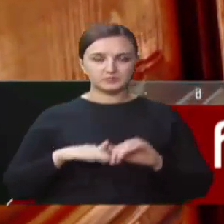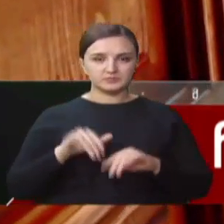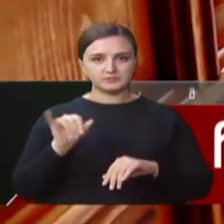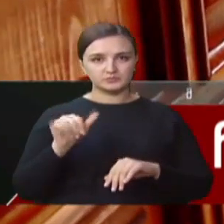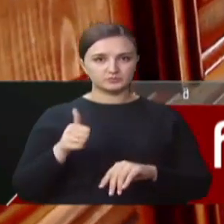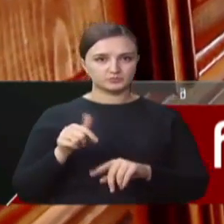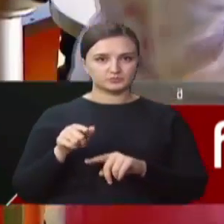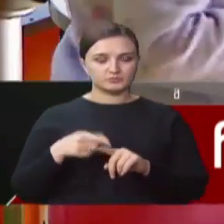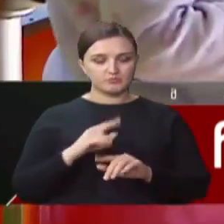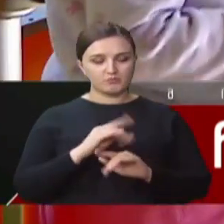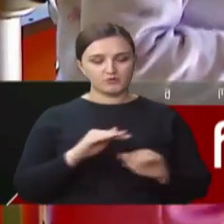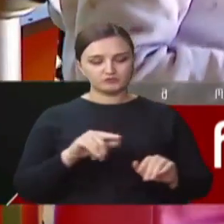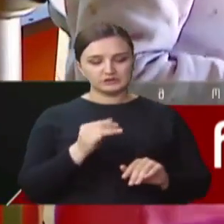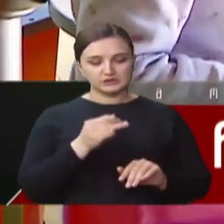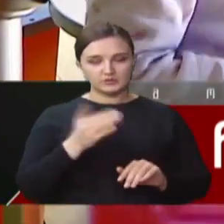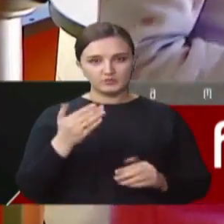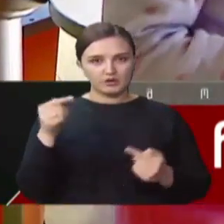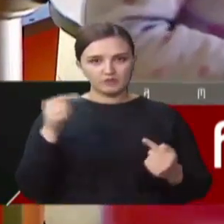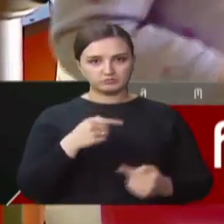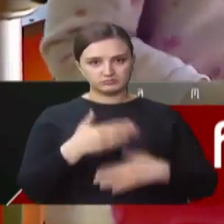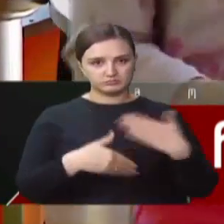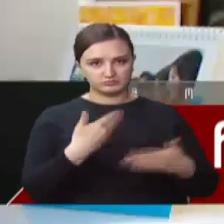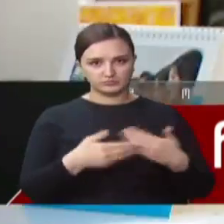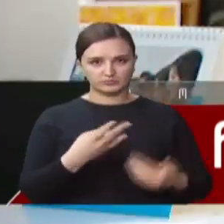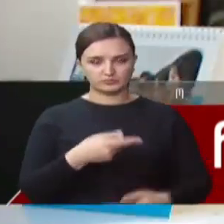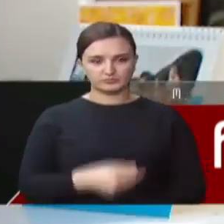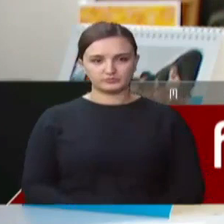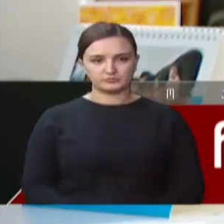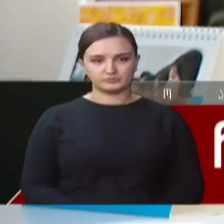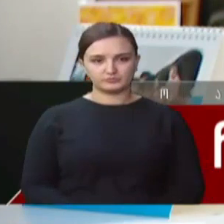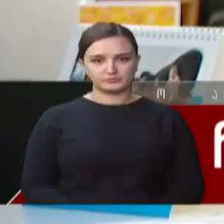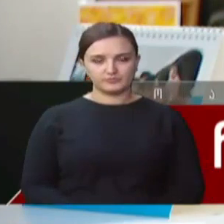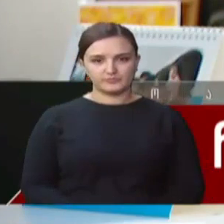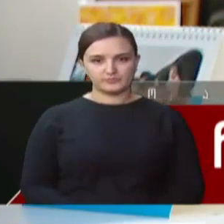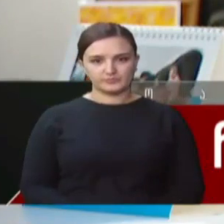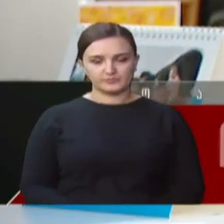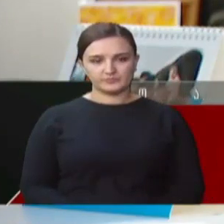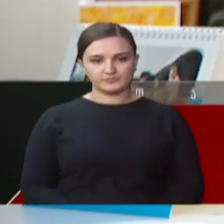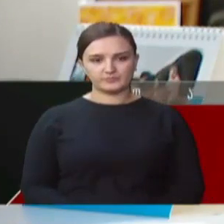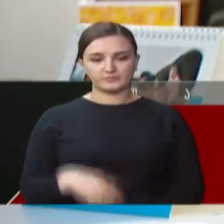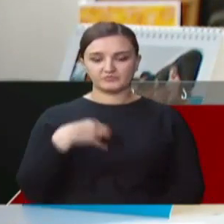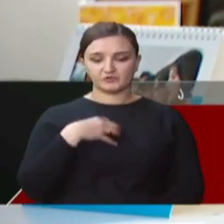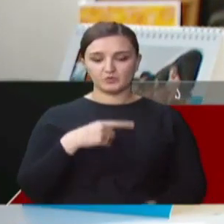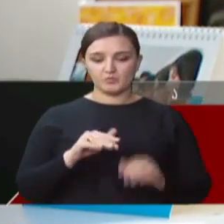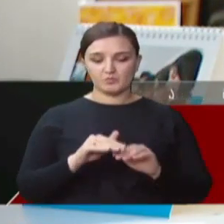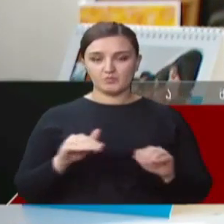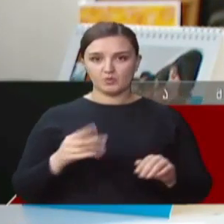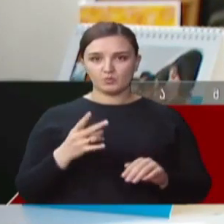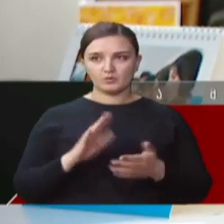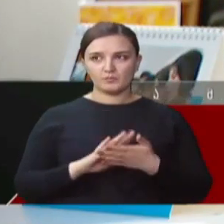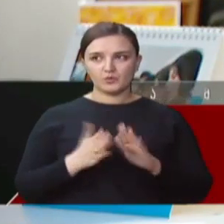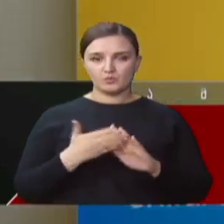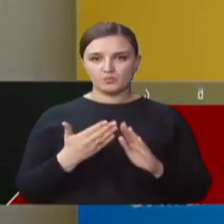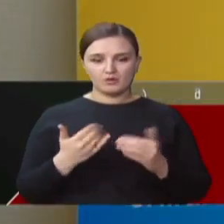interesebis gatvalistsinebit shesabamisi garemo shekhna. Მნიშვნელოვანი იქნება, რომ ბავშვებს ამ ბაღებში ჰქონდათ ყველა ის პირობა, რაც